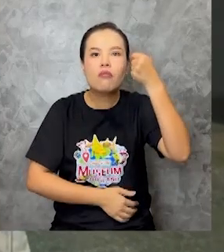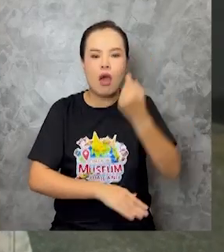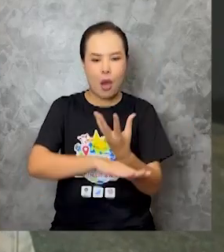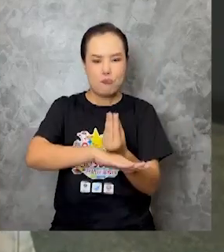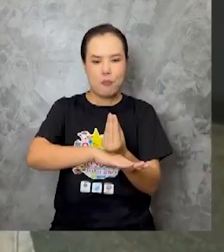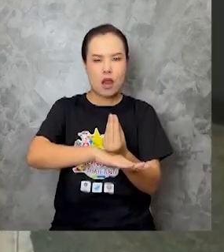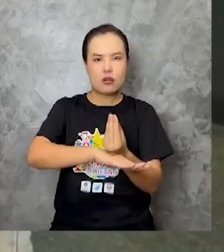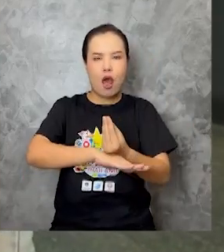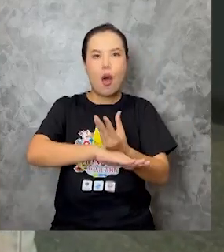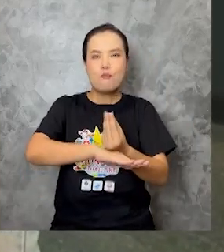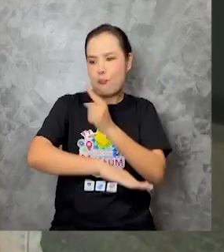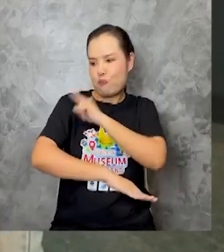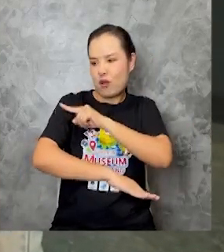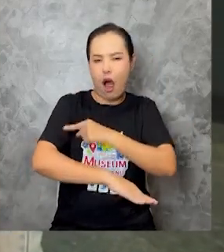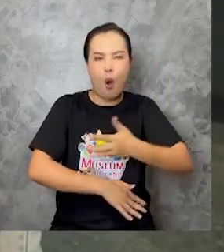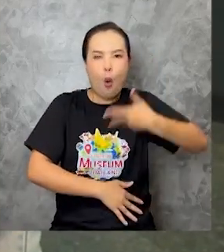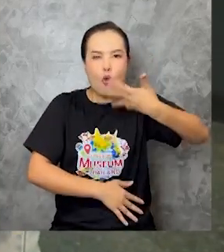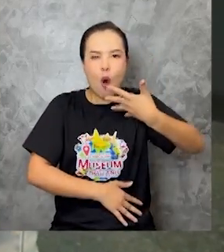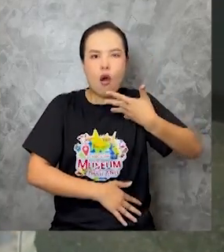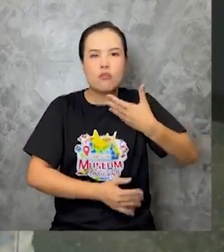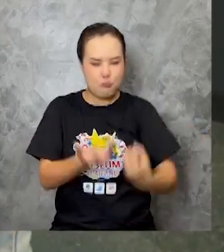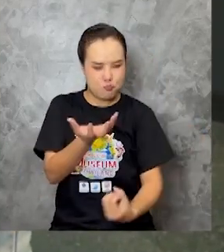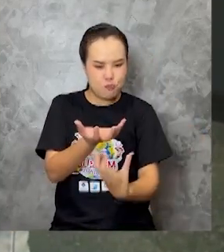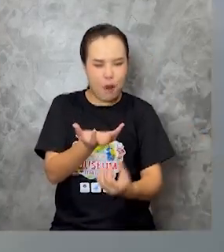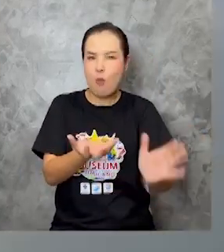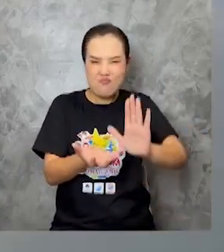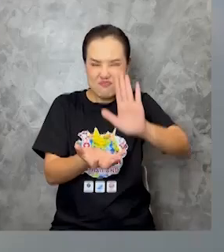ความร้อนไม่ได้นะเอาเพชรไปเผาพอเผาไฟเล่นไม่ได้นะรู้ปะ